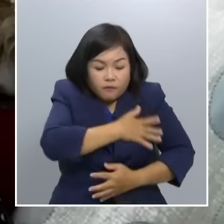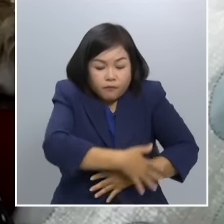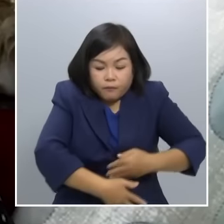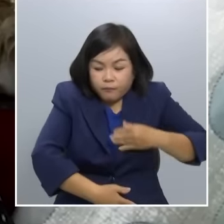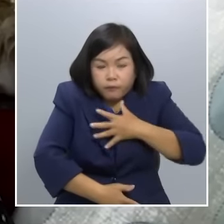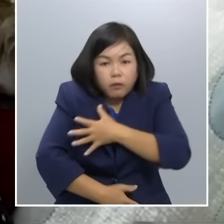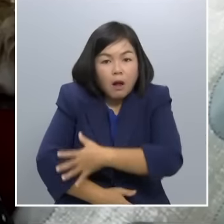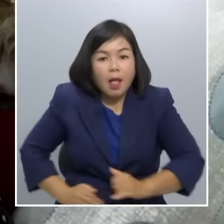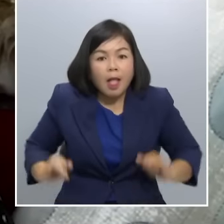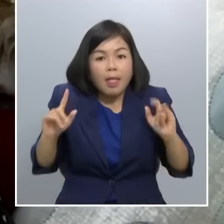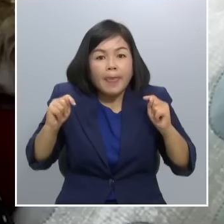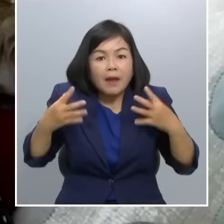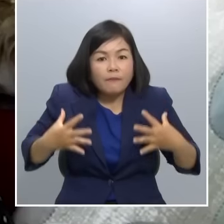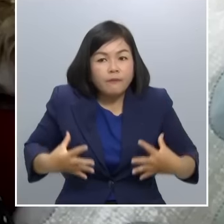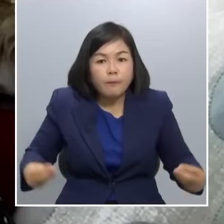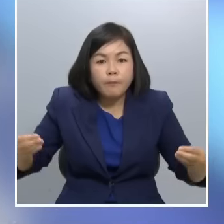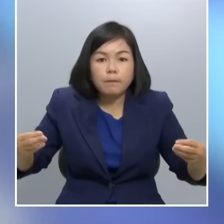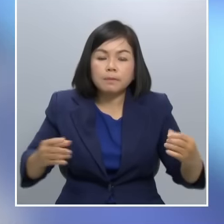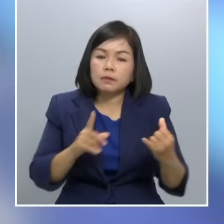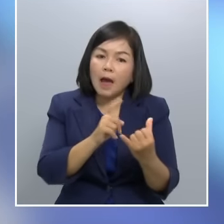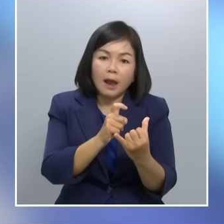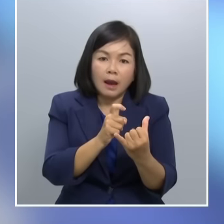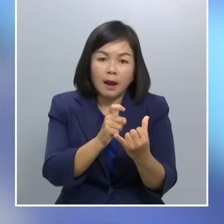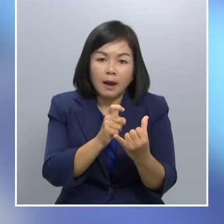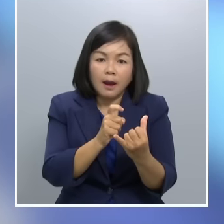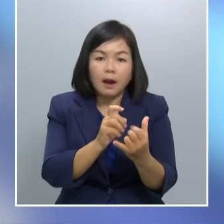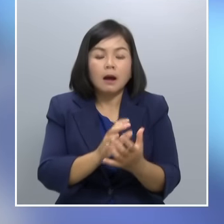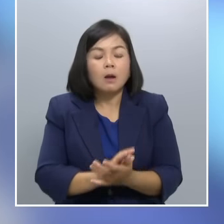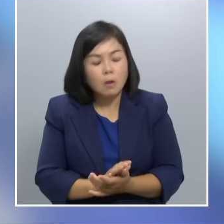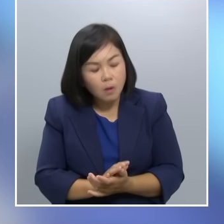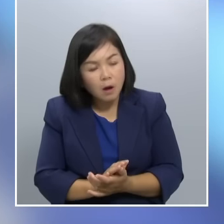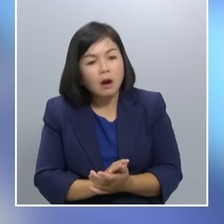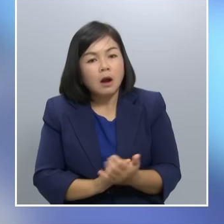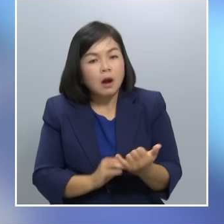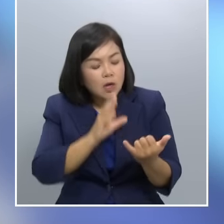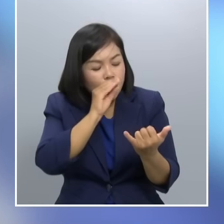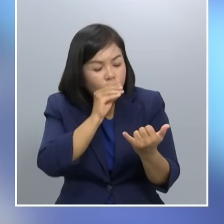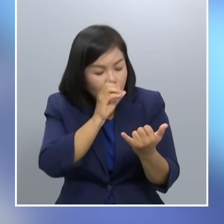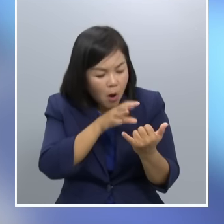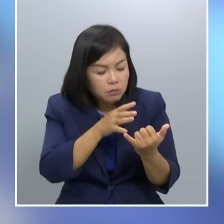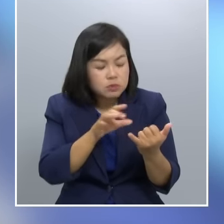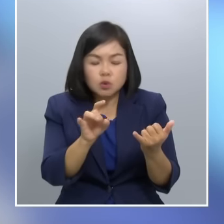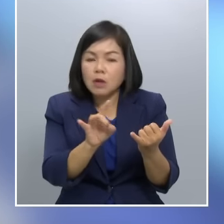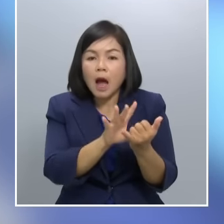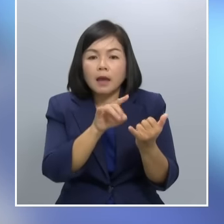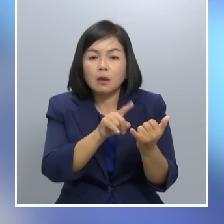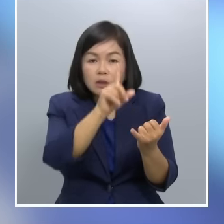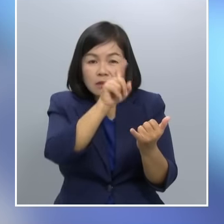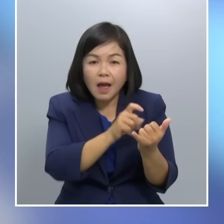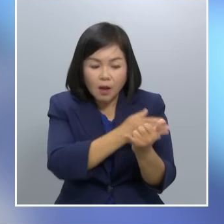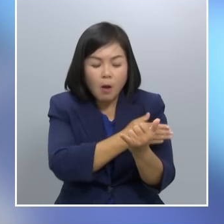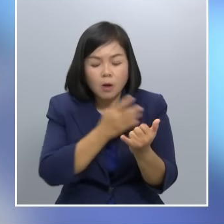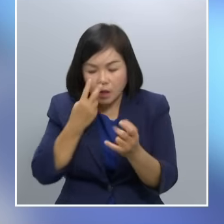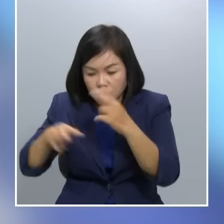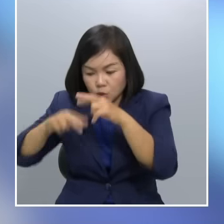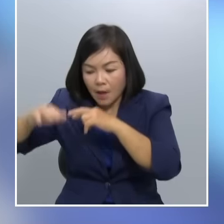ตายวายและเสียชีวิตค่ะโดยตนก็ได้พูดอำลากับผู้ตายเป็นทั้งสุดท้ายนะคะบอกว่าจะดูแลพี่